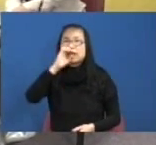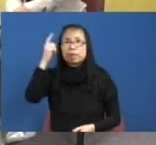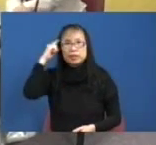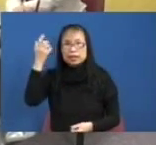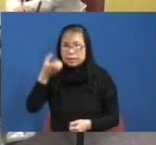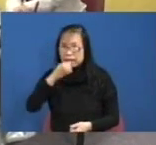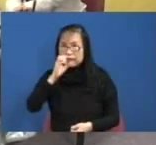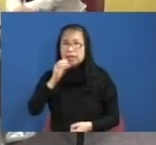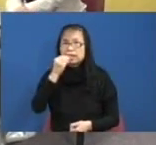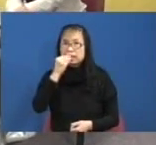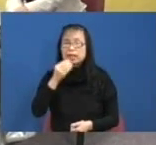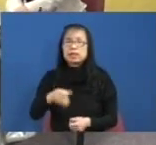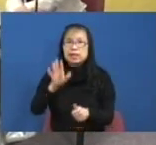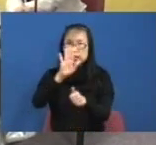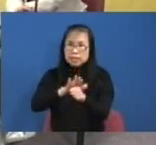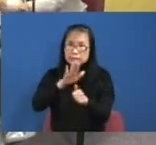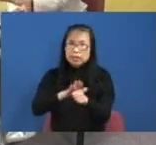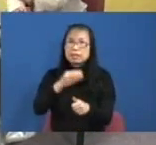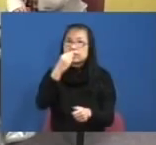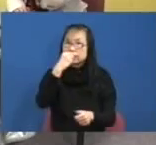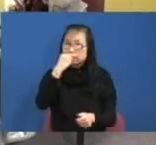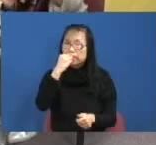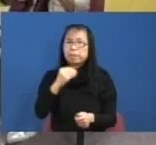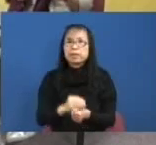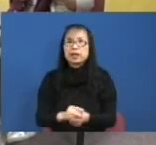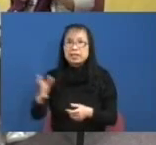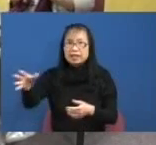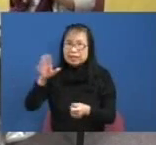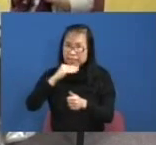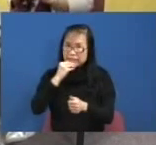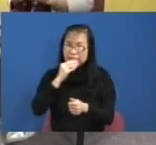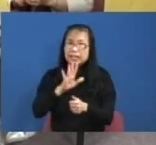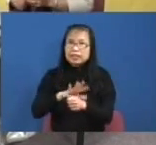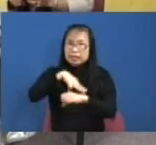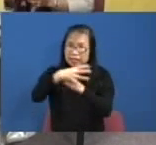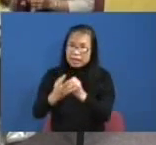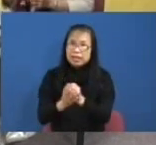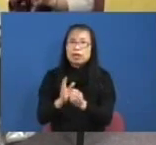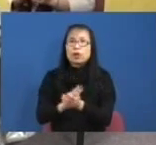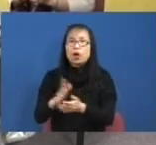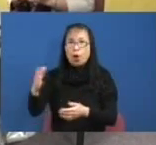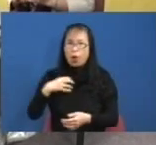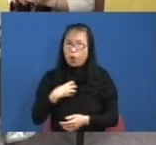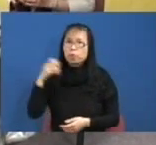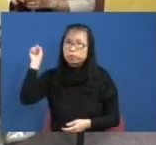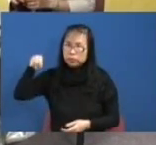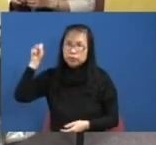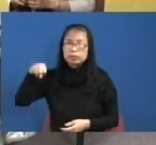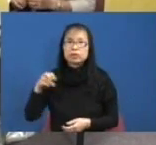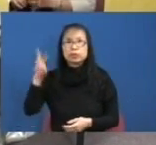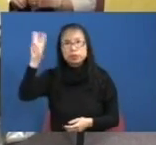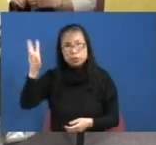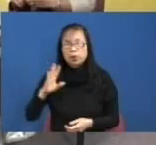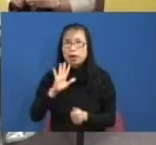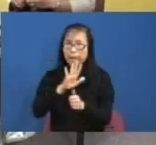啊，珍惜即係我哋啲地球嘅資源嚇，好重要。咁啊，我好認同啊，水資源就好